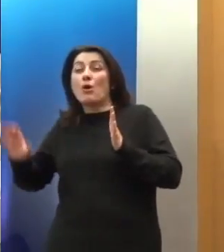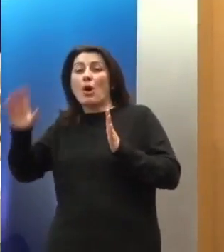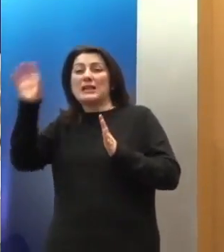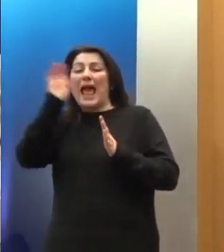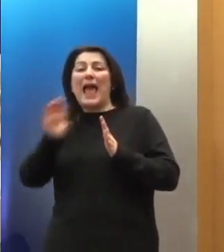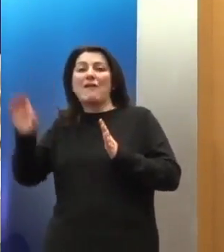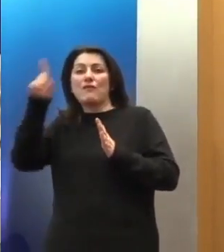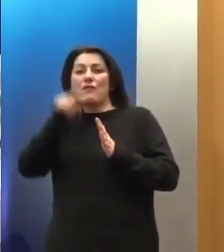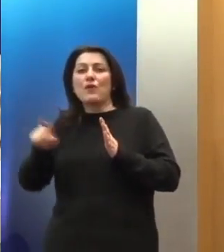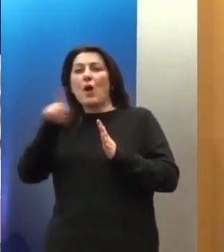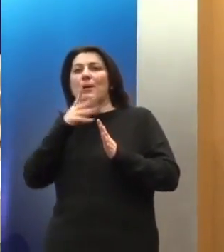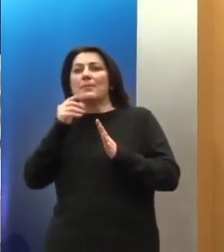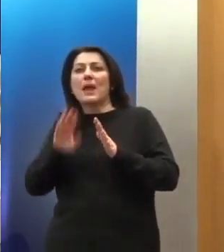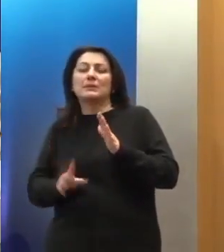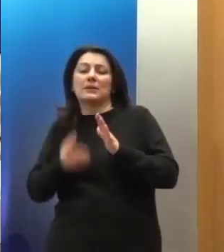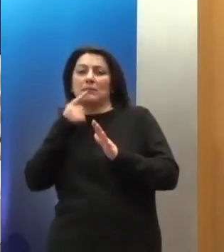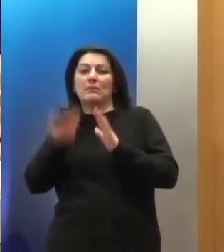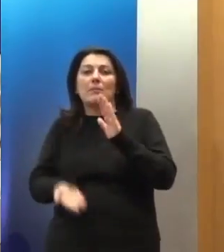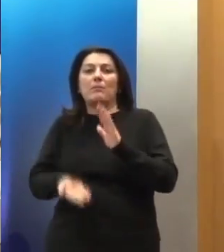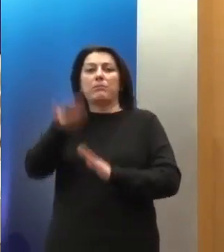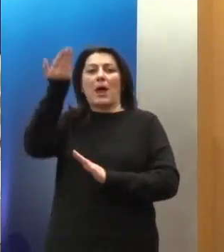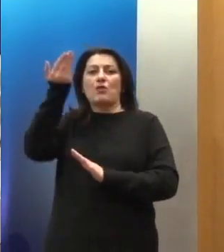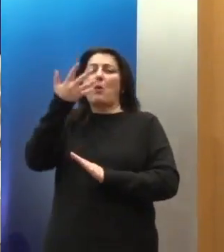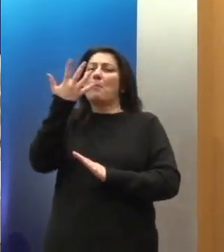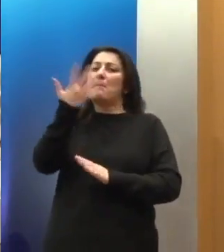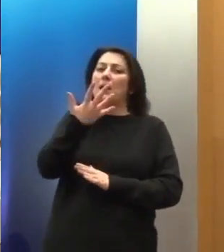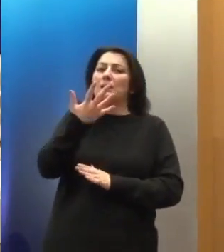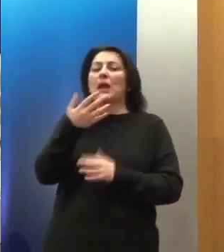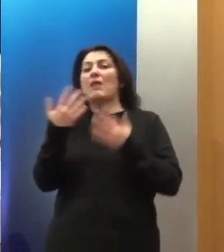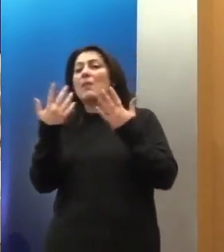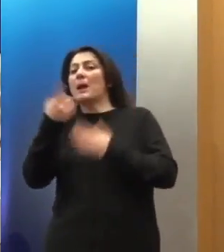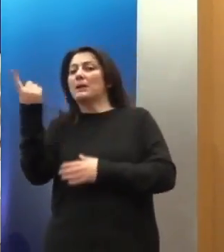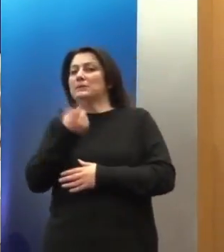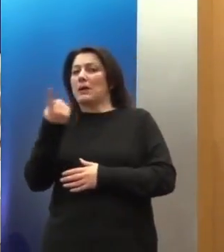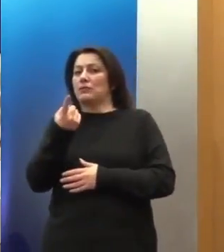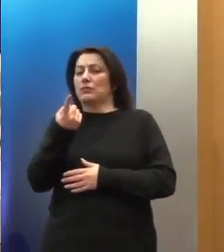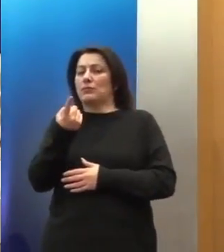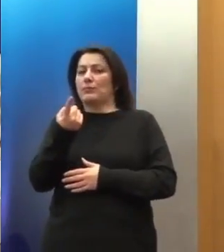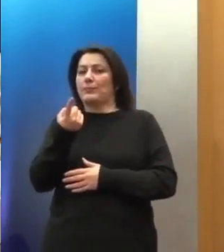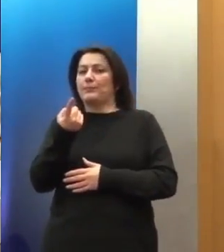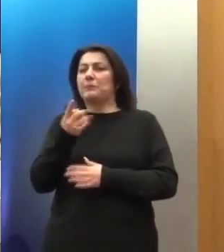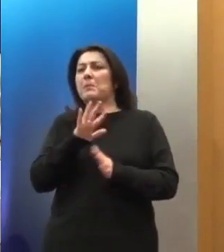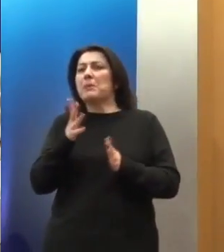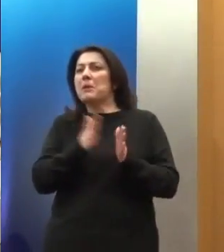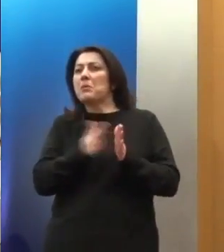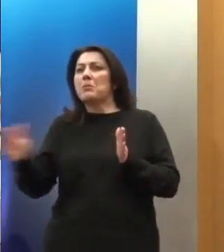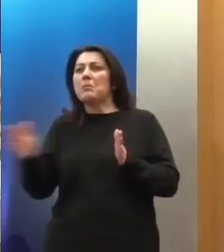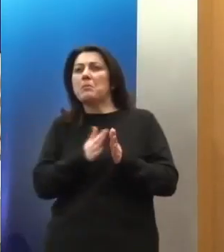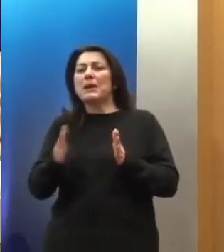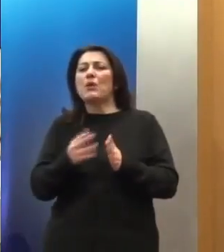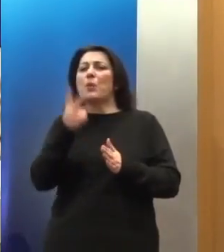κατά 5%, κατά 10%, για μια διάρκεια